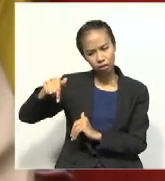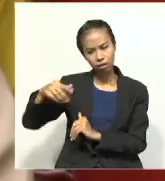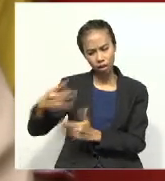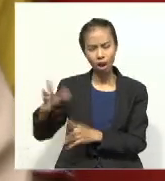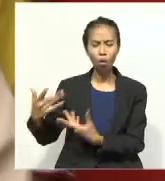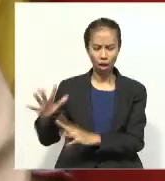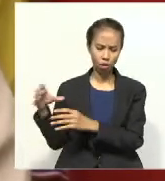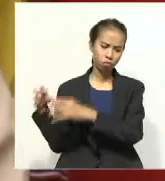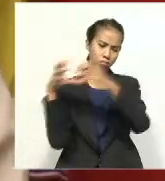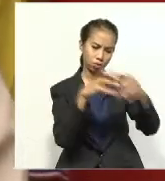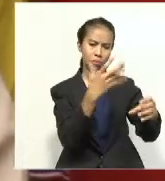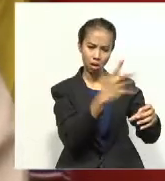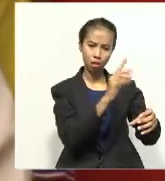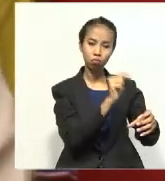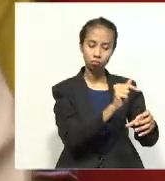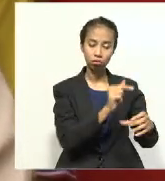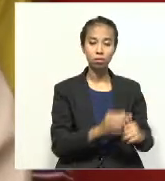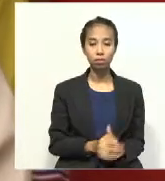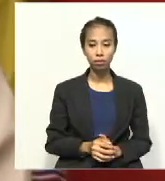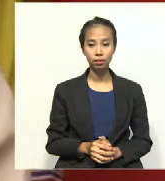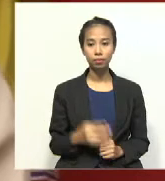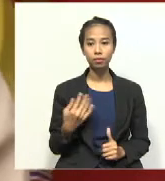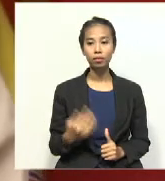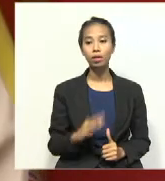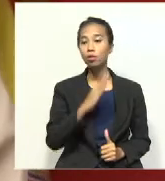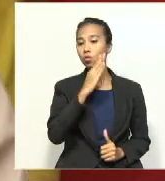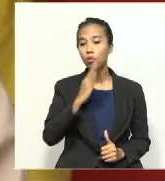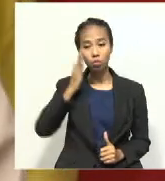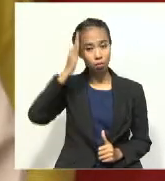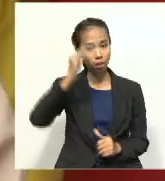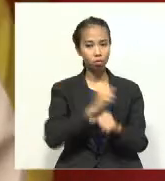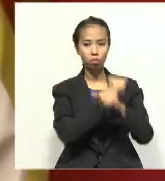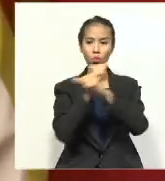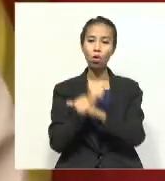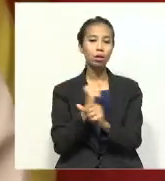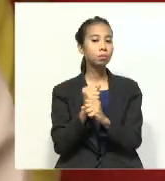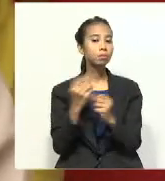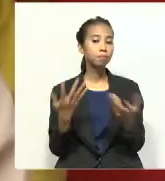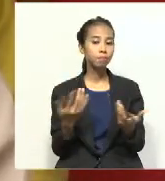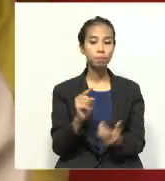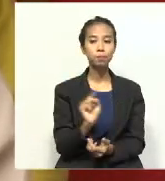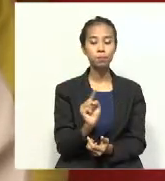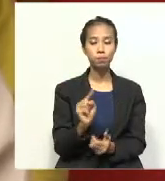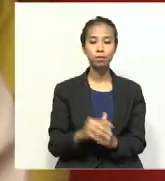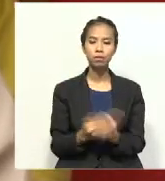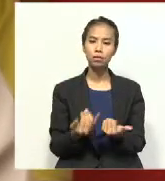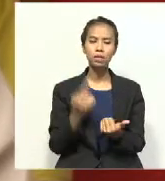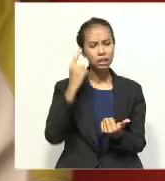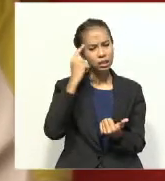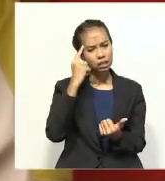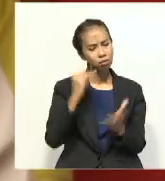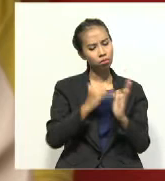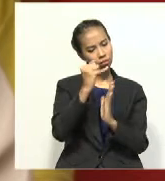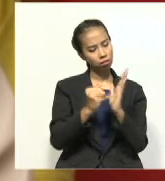เขาเข้าไปแล้ว ท่านครับเราดูแล้วแนวทางการป้องกันเพื่อไม่ให้เกิดปัญหานี่ซ้ำซ้อนนี่ทางจังหวัดจะสั่ง